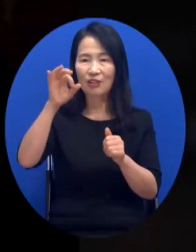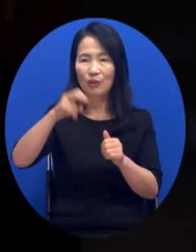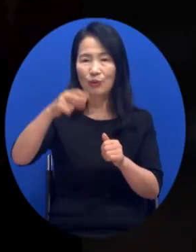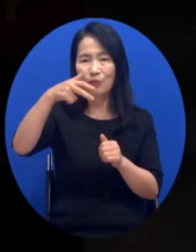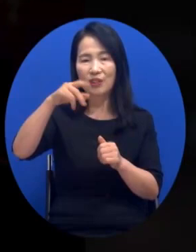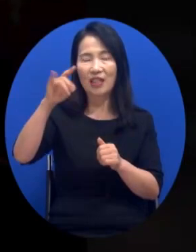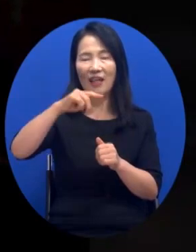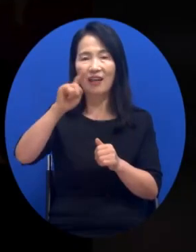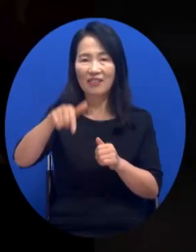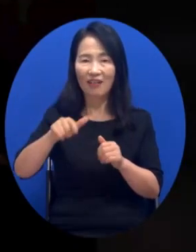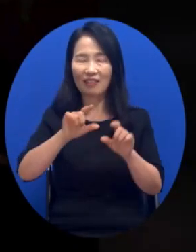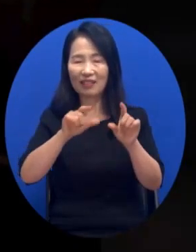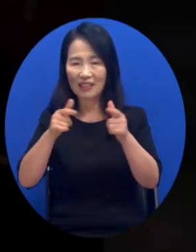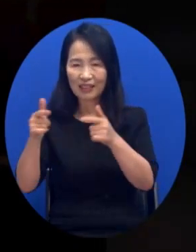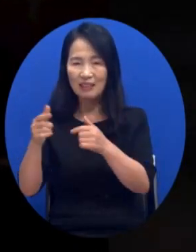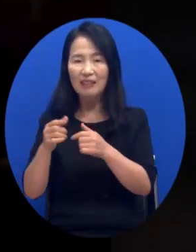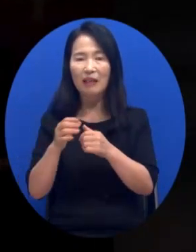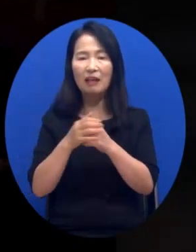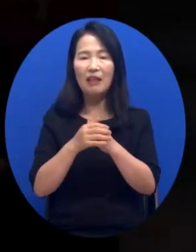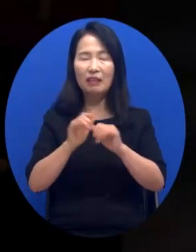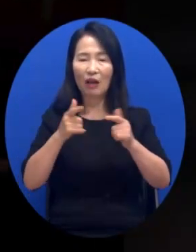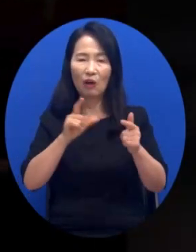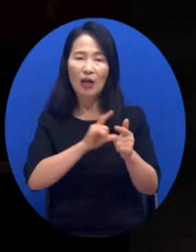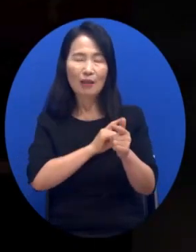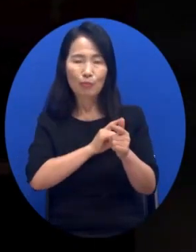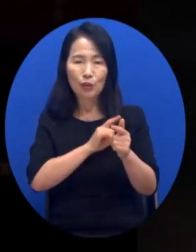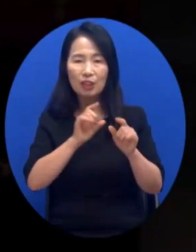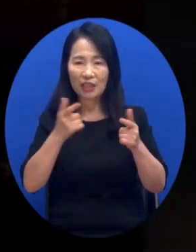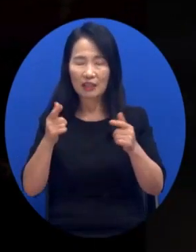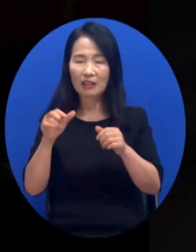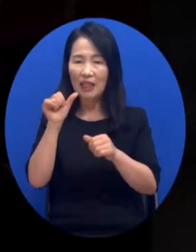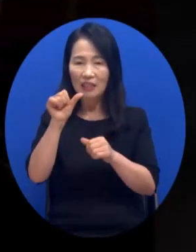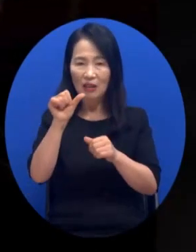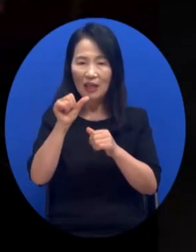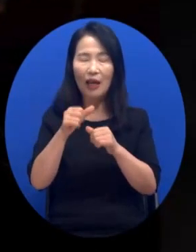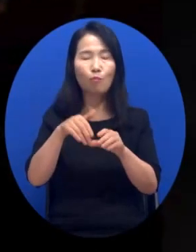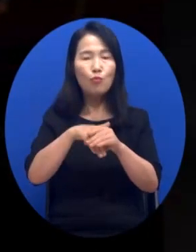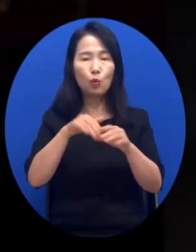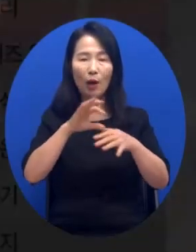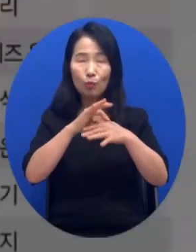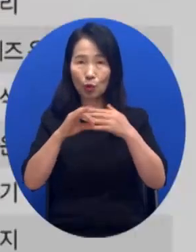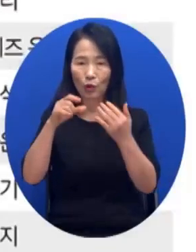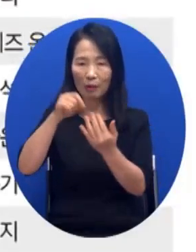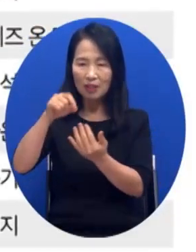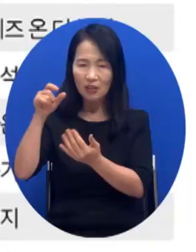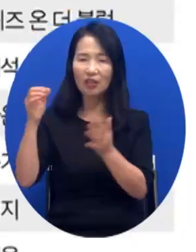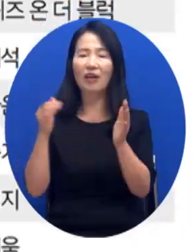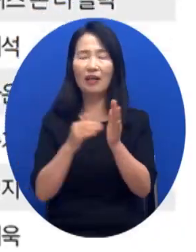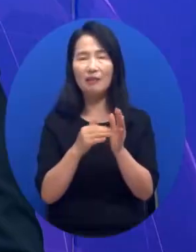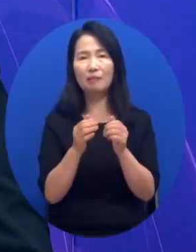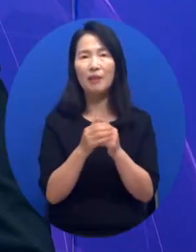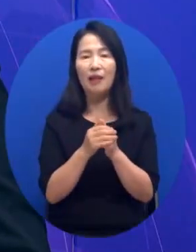등 42개 부문의 인물 브랜드와 5개 부문의 문화 프로그램이 선정됐습니다.